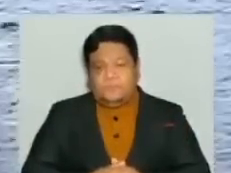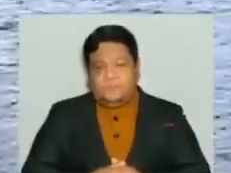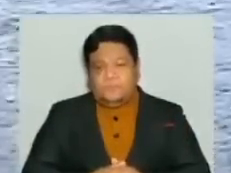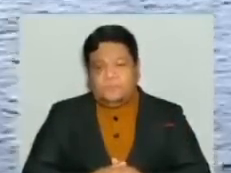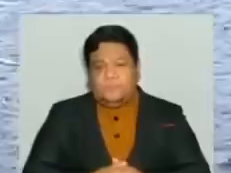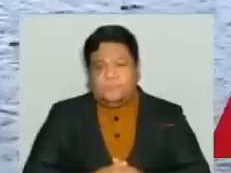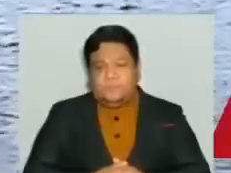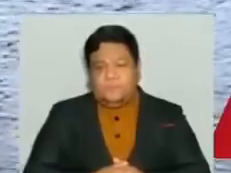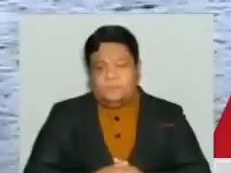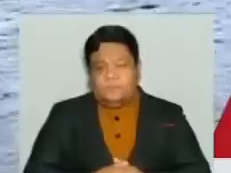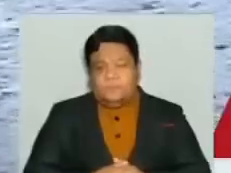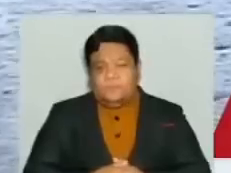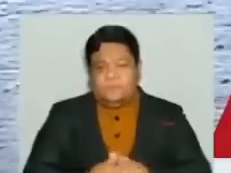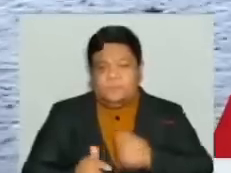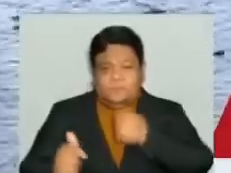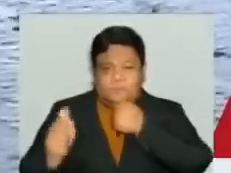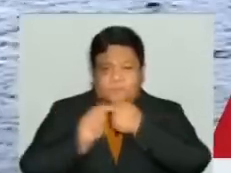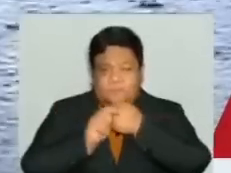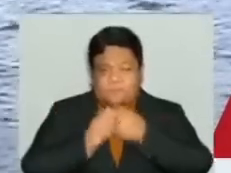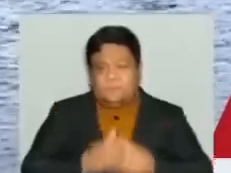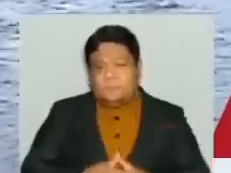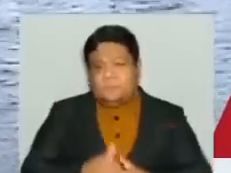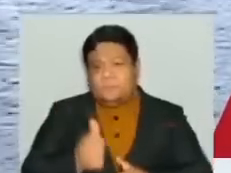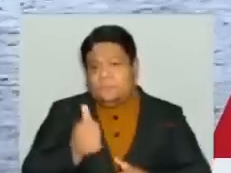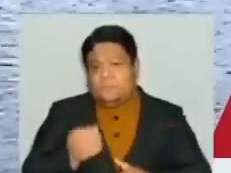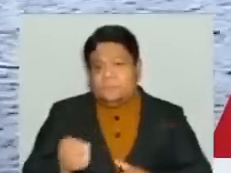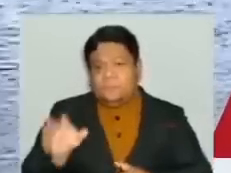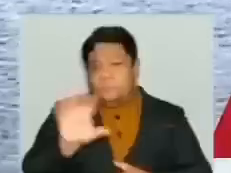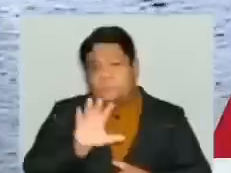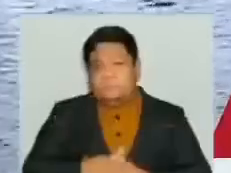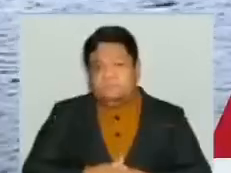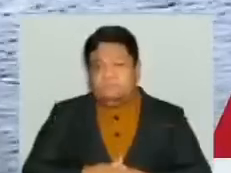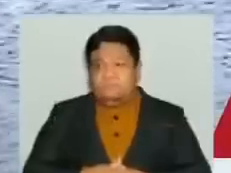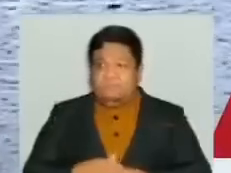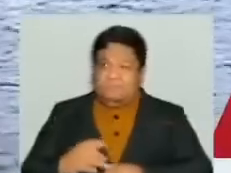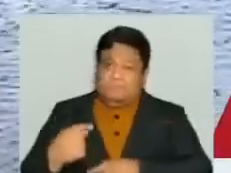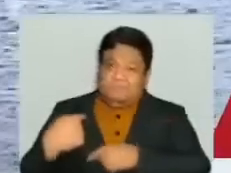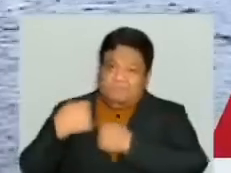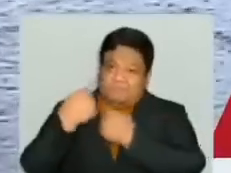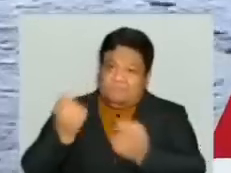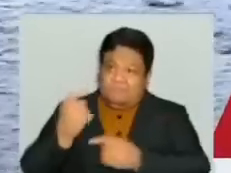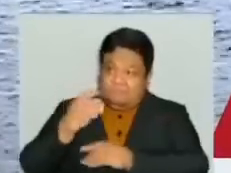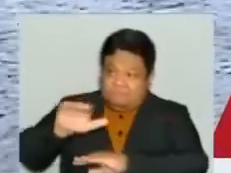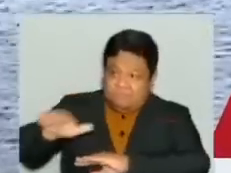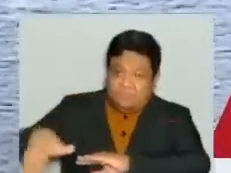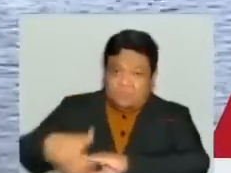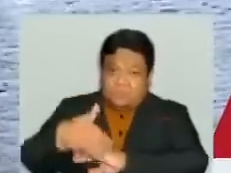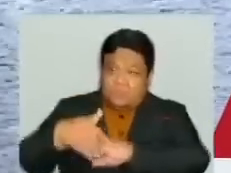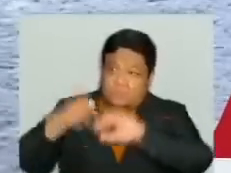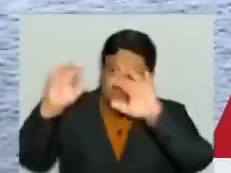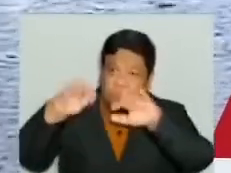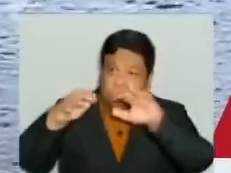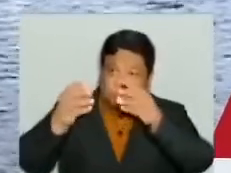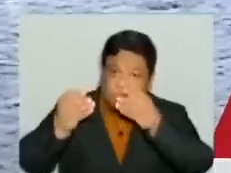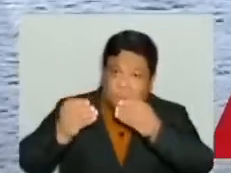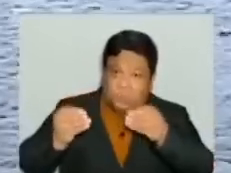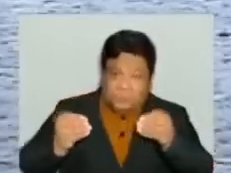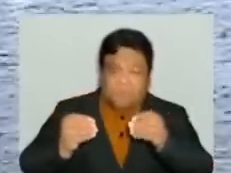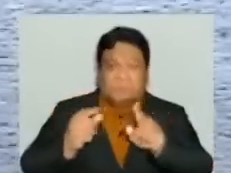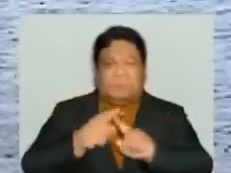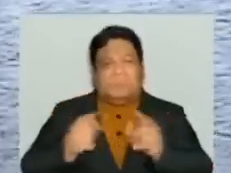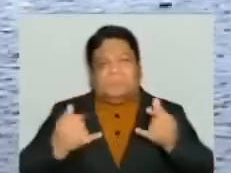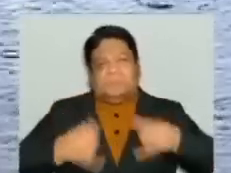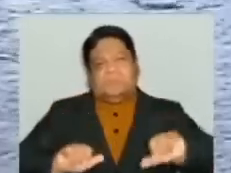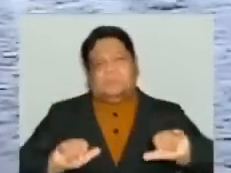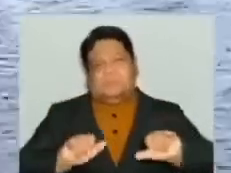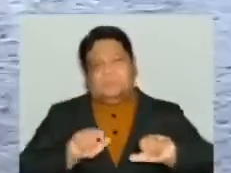Susan, magandang umaga. Nabawasan naman sa magdamag ang pag-ulan ay maraming lugar pa rin dito sa Bulacan ang lubog sa baha. Kabilang